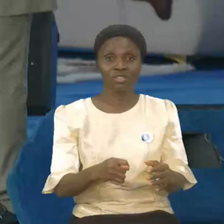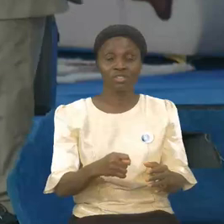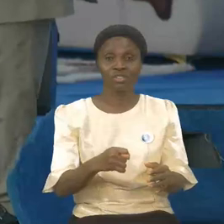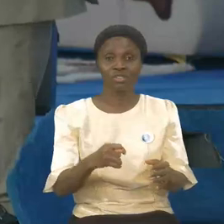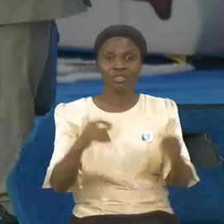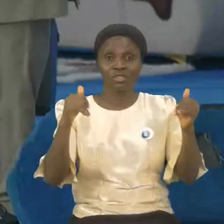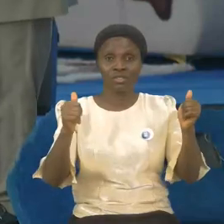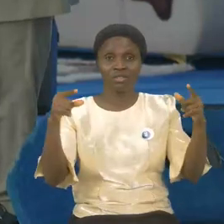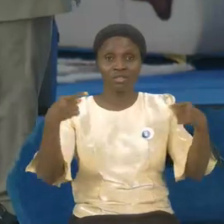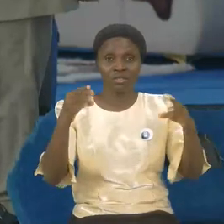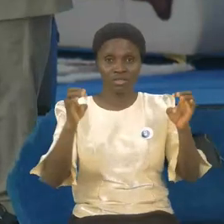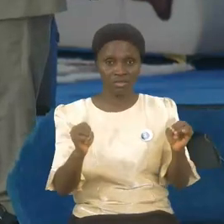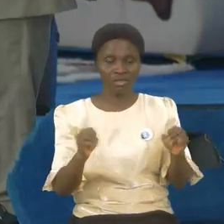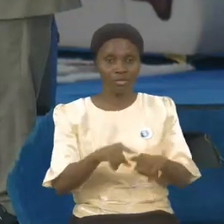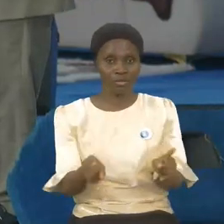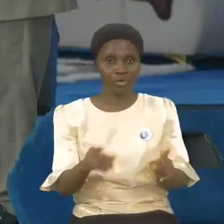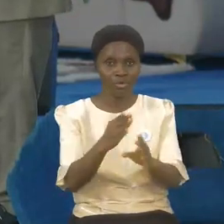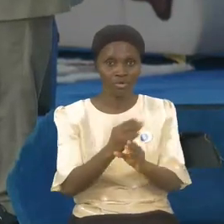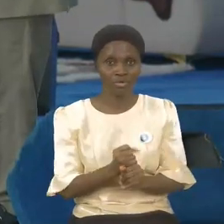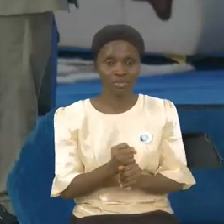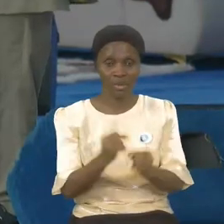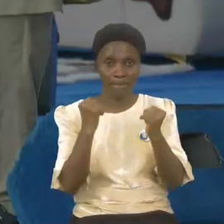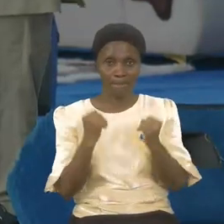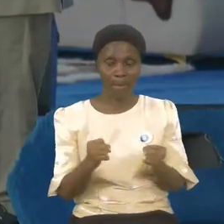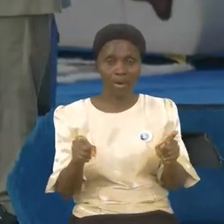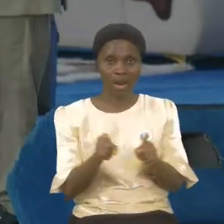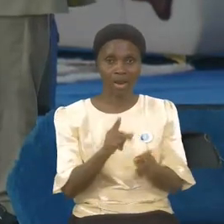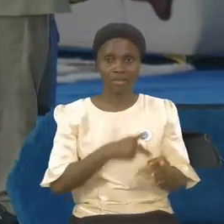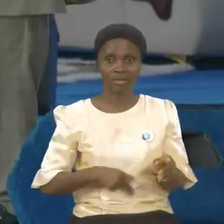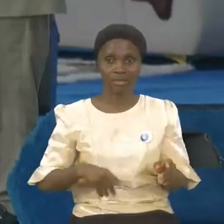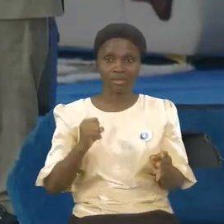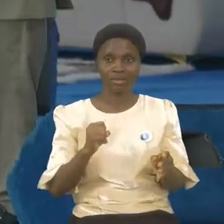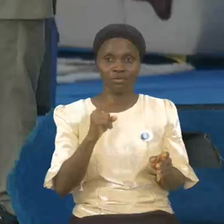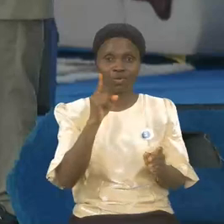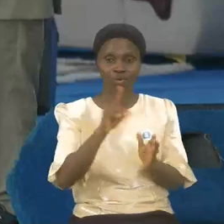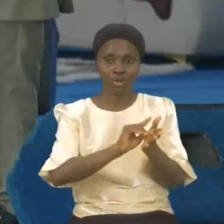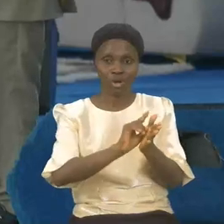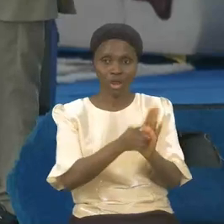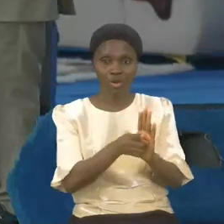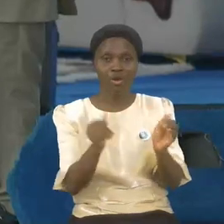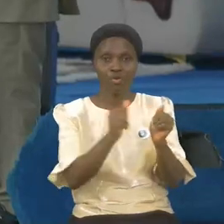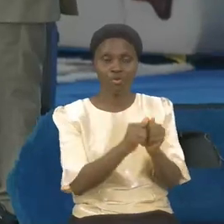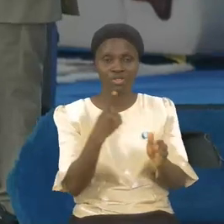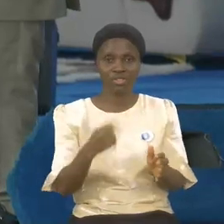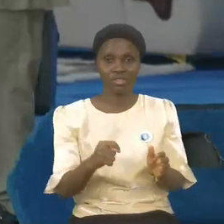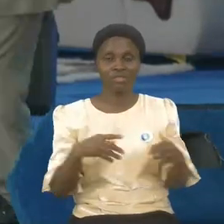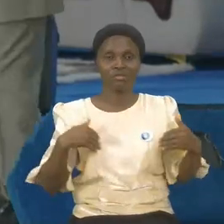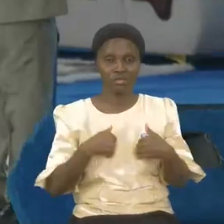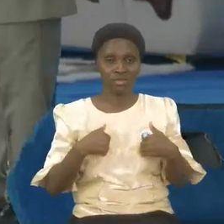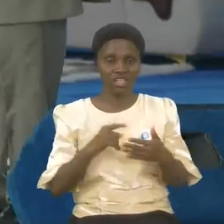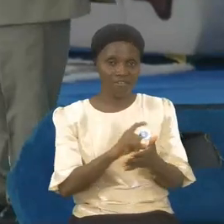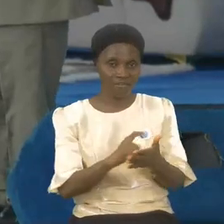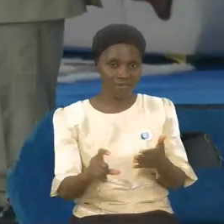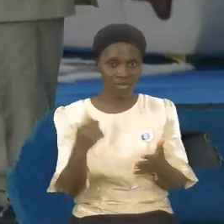et parce que leur empire viendront à la fin des temps mais qui reçoivent autorité